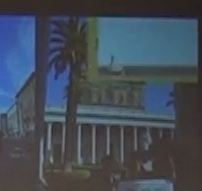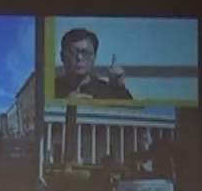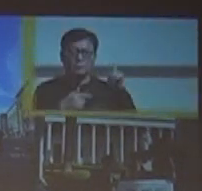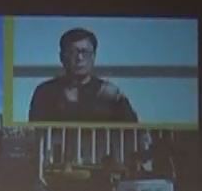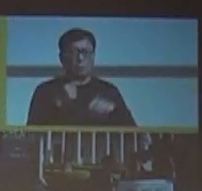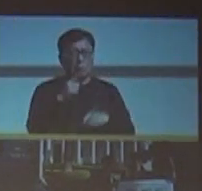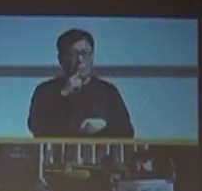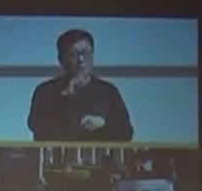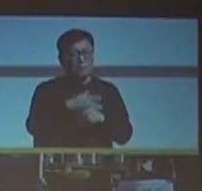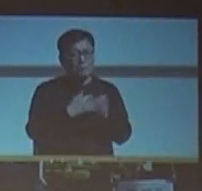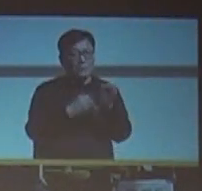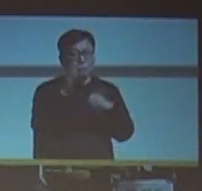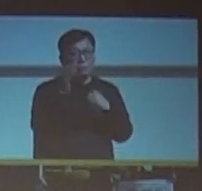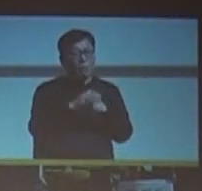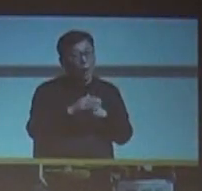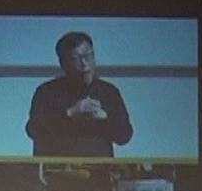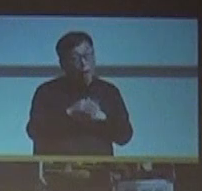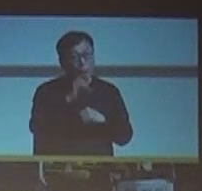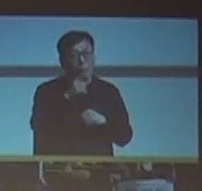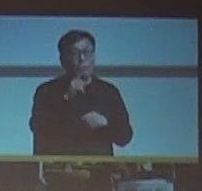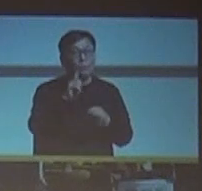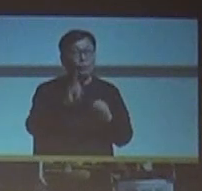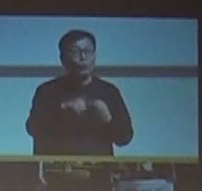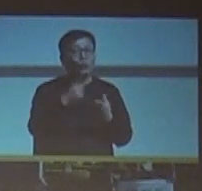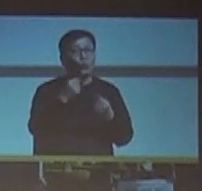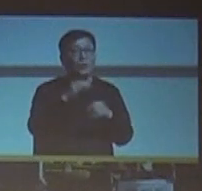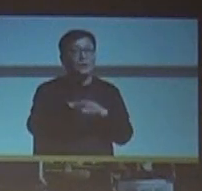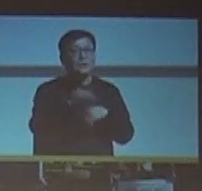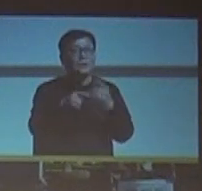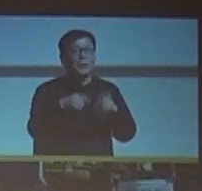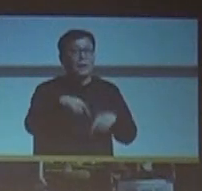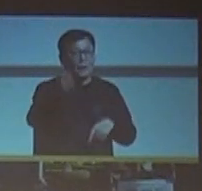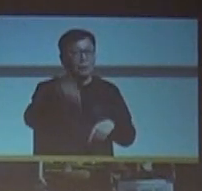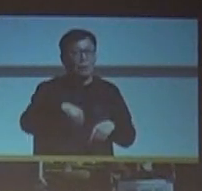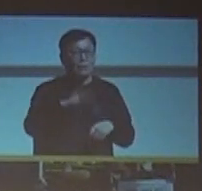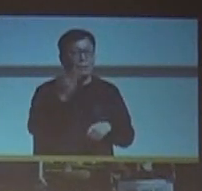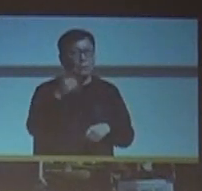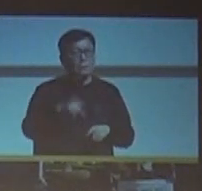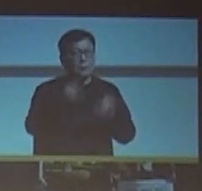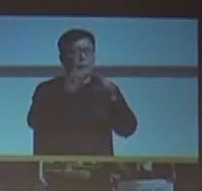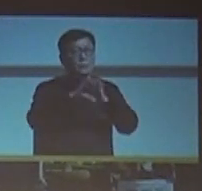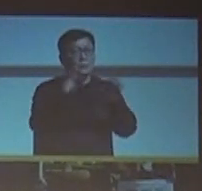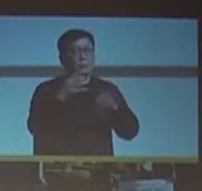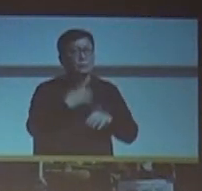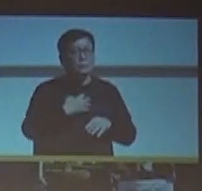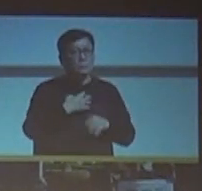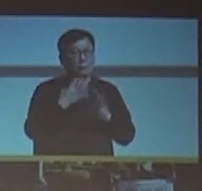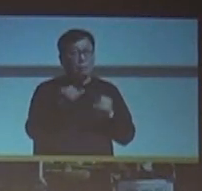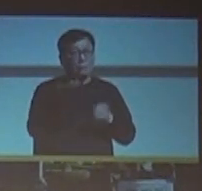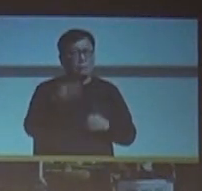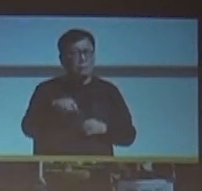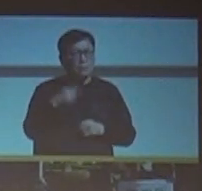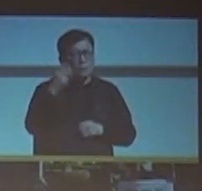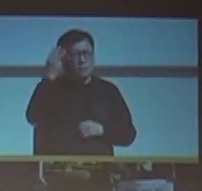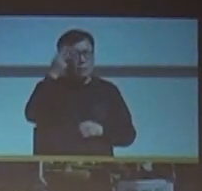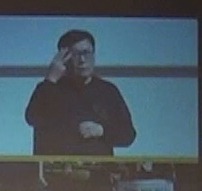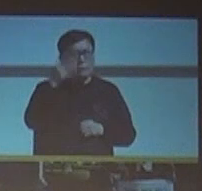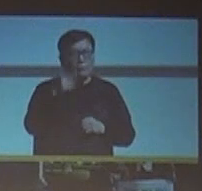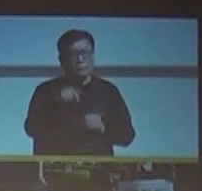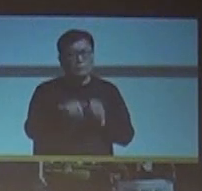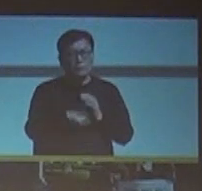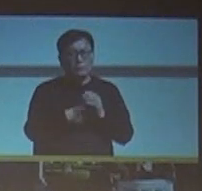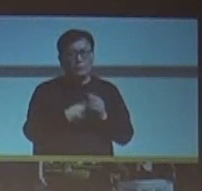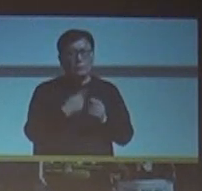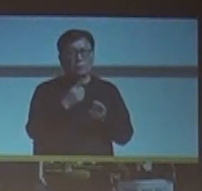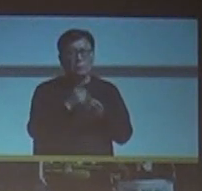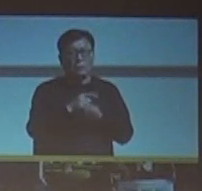잘못해서 네네. 네, 가게 됐습니다. 네. 네. 저 때 날씨 걱정을 되게 많이 했었는데 네. 예, 교황님이 있었다. 네, 제가 어디 가면